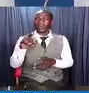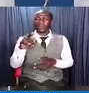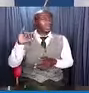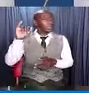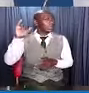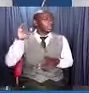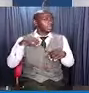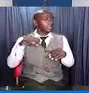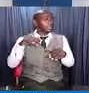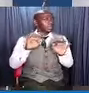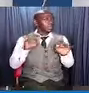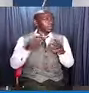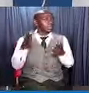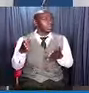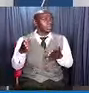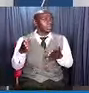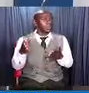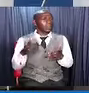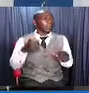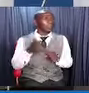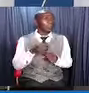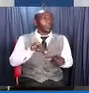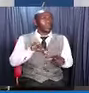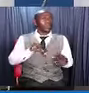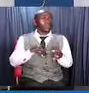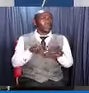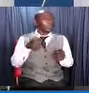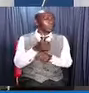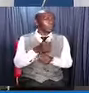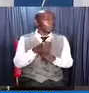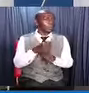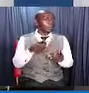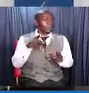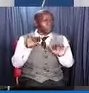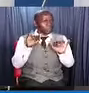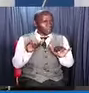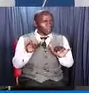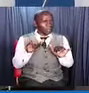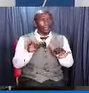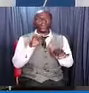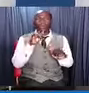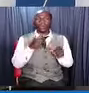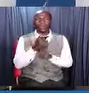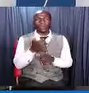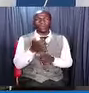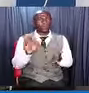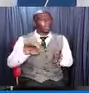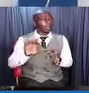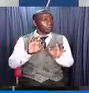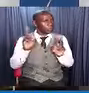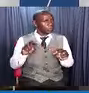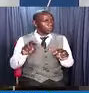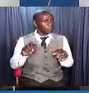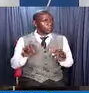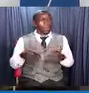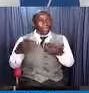haja zake. It's because I'm not giving her her desire. Choki nasema yeye ni mnyonge dhaifu. And the Bible says that she's a weak vessel. Na akili kutimiza mahitaji yake. Have the